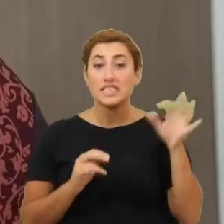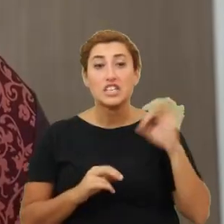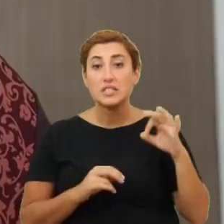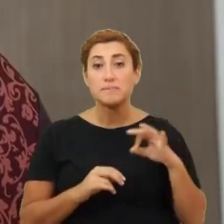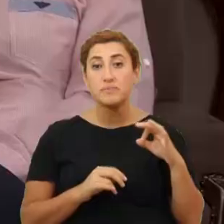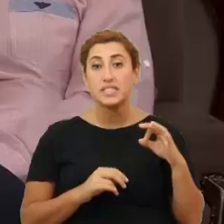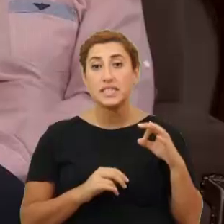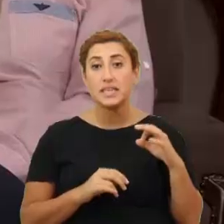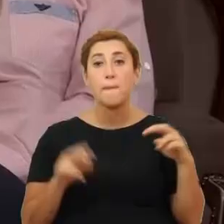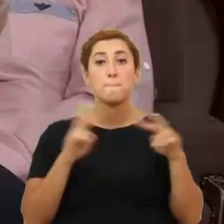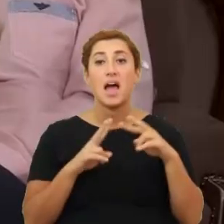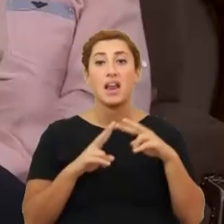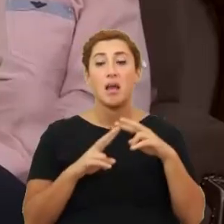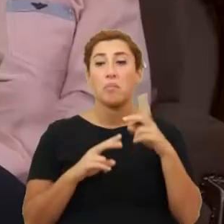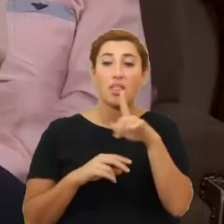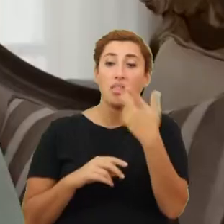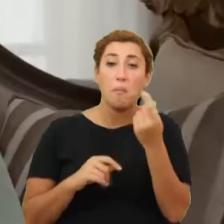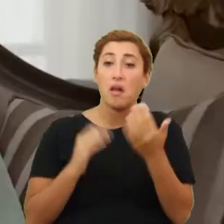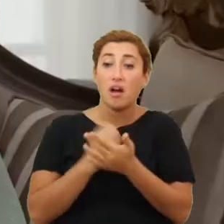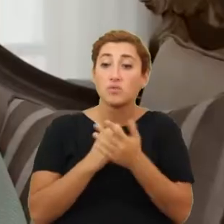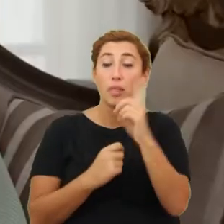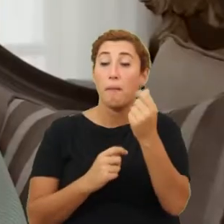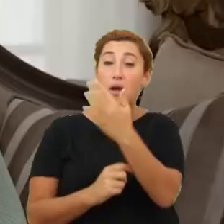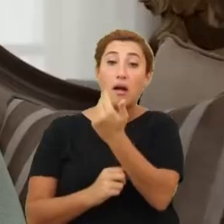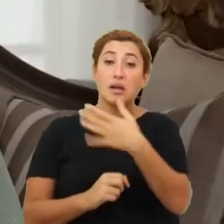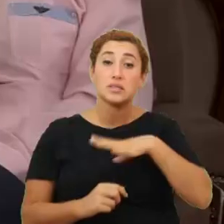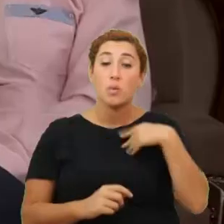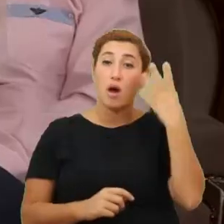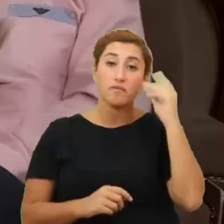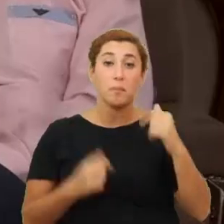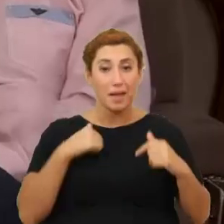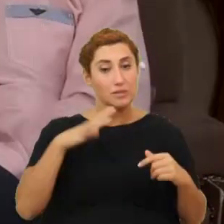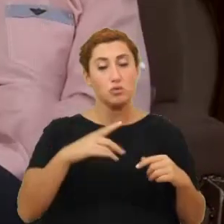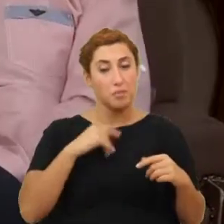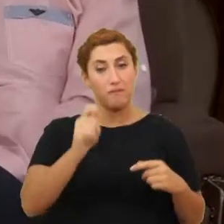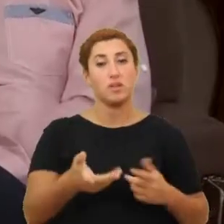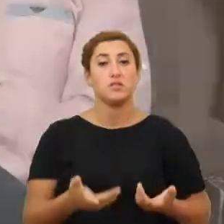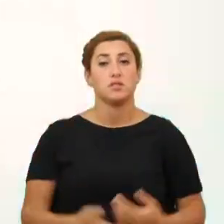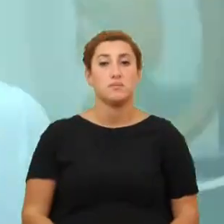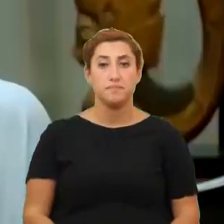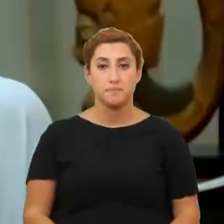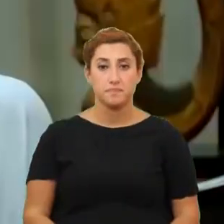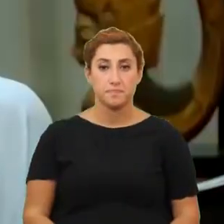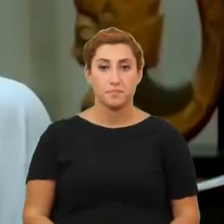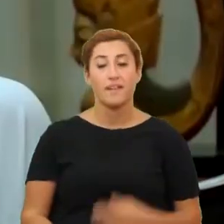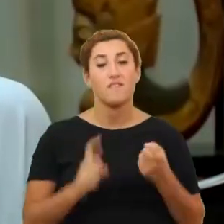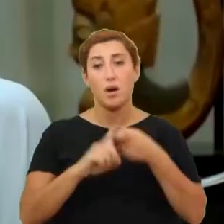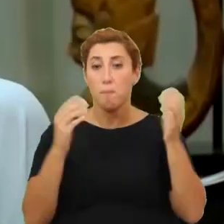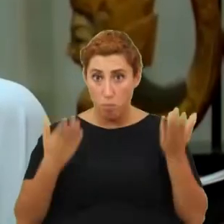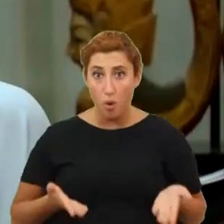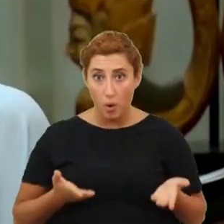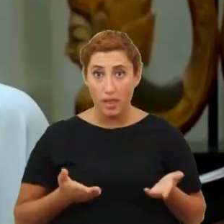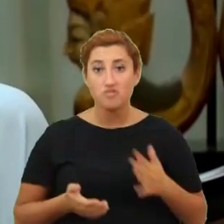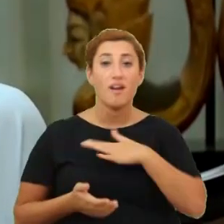şimdi Meryem'in de etine budu ne ya? Niye ondan para istiyor ki anlamadım. Benden istese ben verirdim. Ve